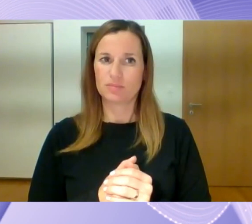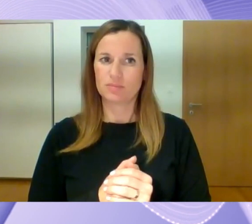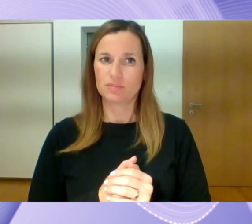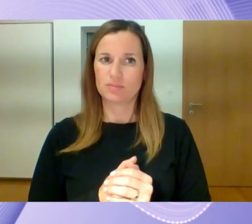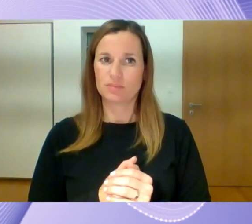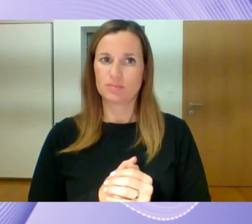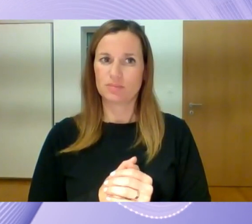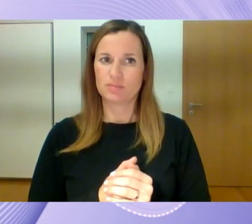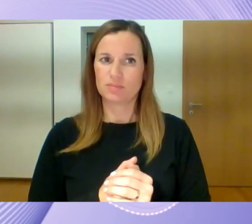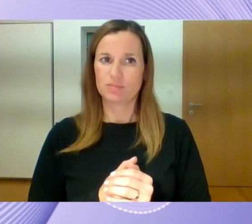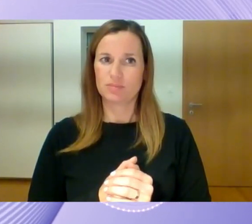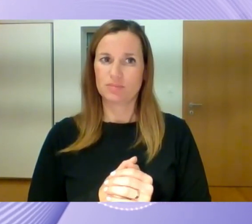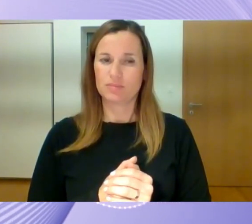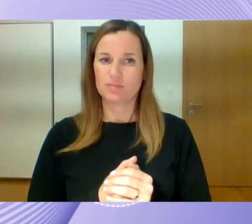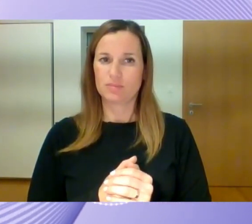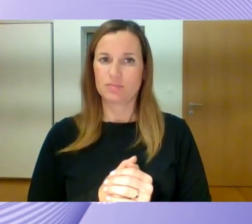in spustite. Dobro je.